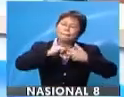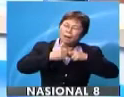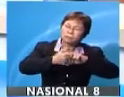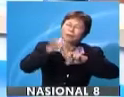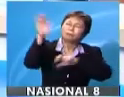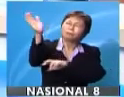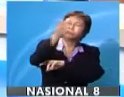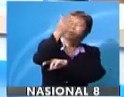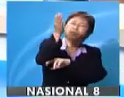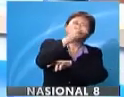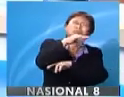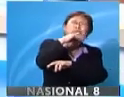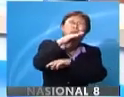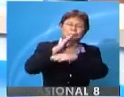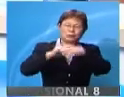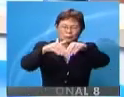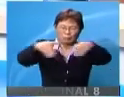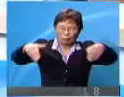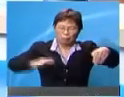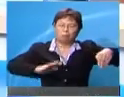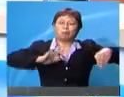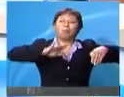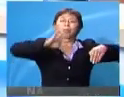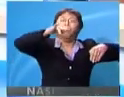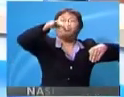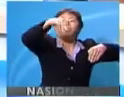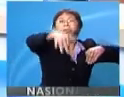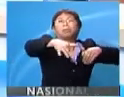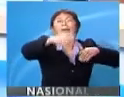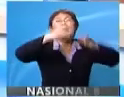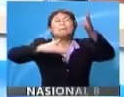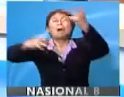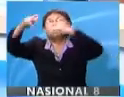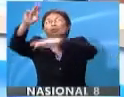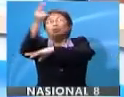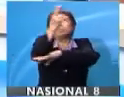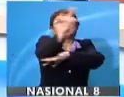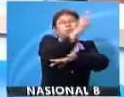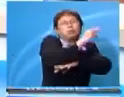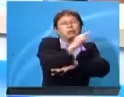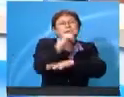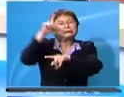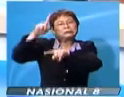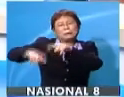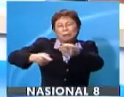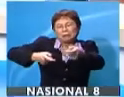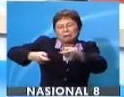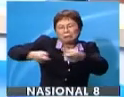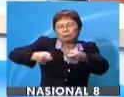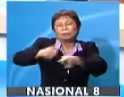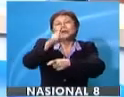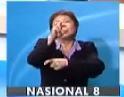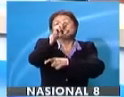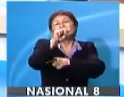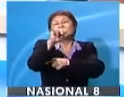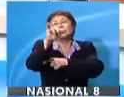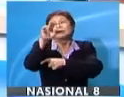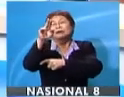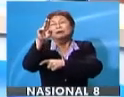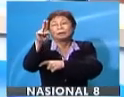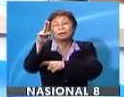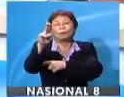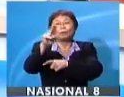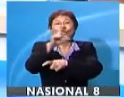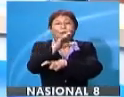Masalah jerebu rentas sempadan yang berpunca daripada kebakaran hutan tidak terkawal di Riau dan Sumatera Indonesia akan dibangkitkan